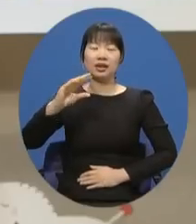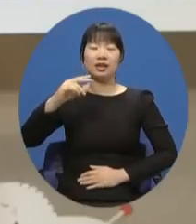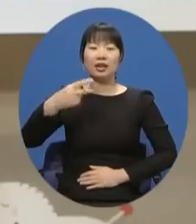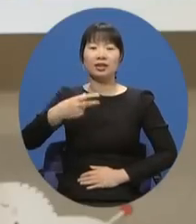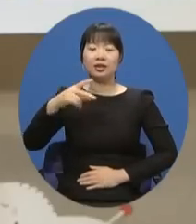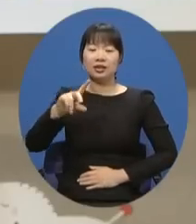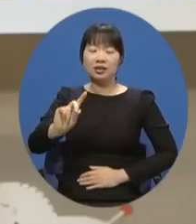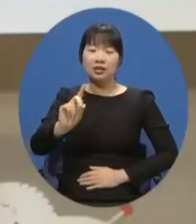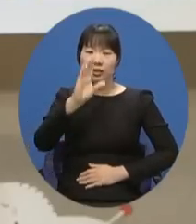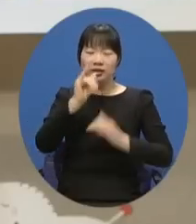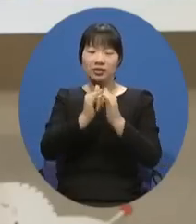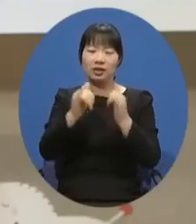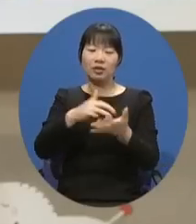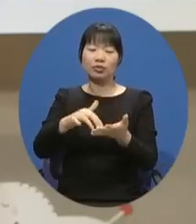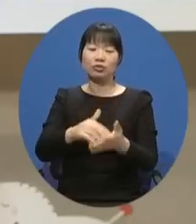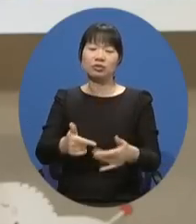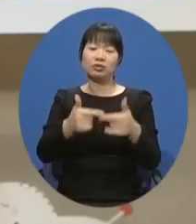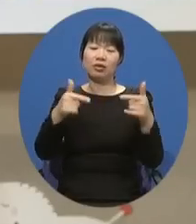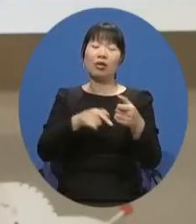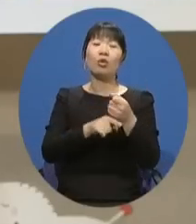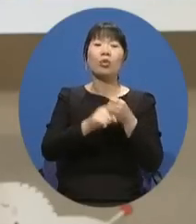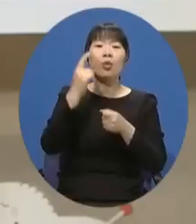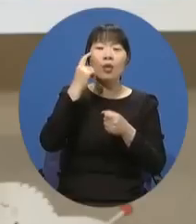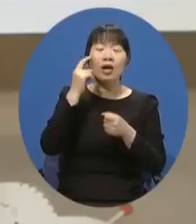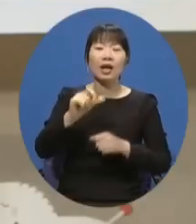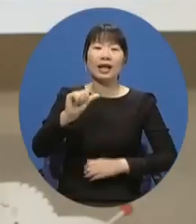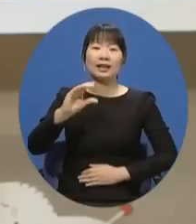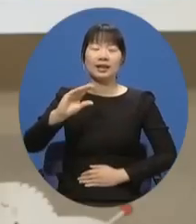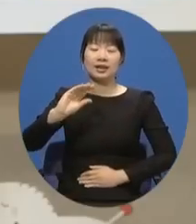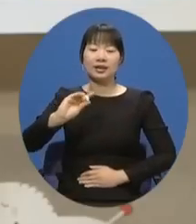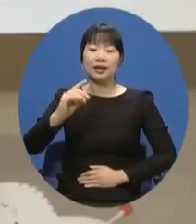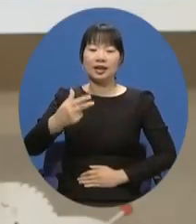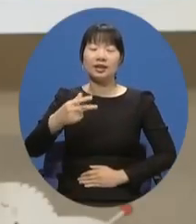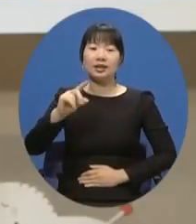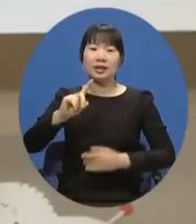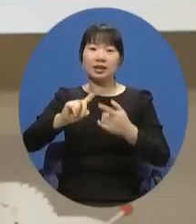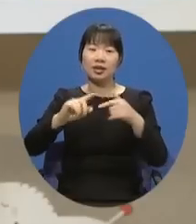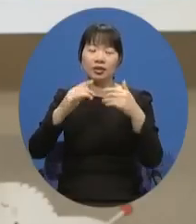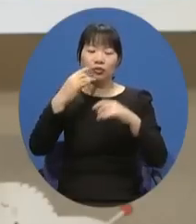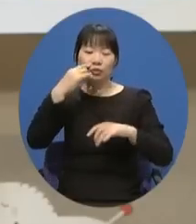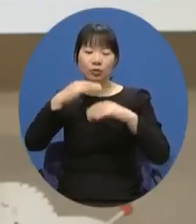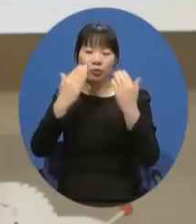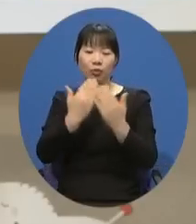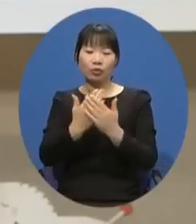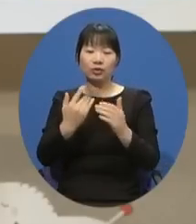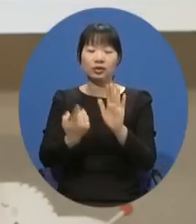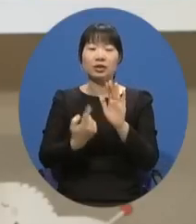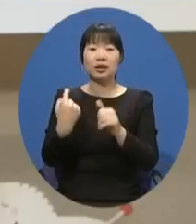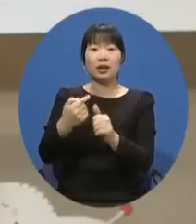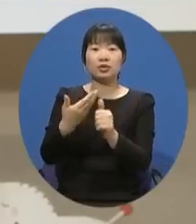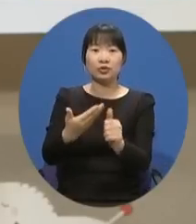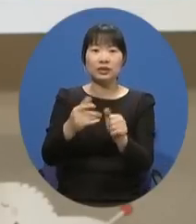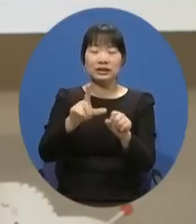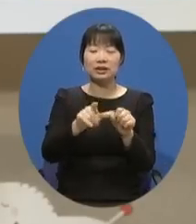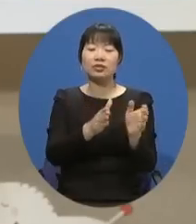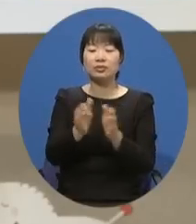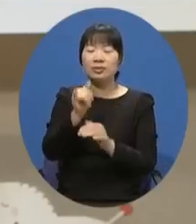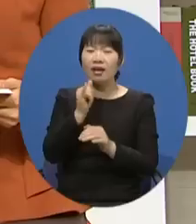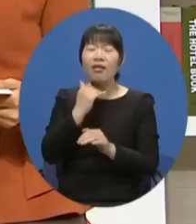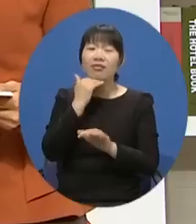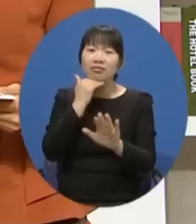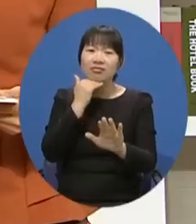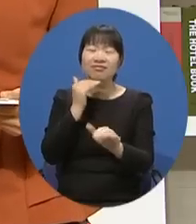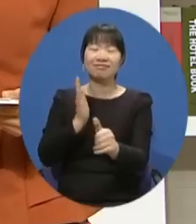있다는 소식이에요. 그 이유, 그리고 ADHD에 대한 궁금증의 모든 것을 알려드리는 그런 시간 준비했습니다. 기대 많이 해주세요.